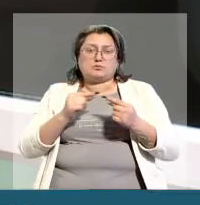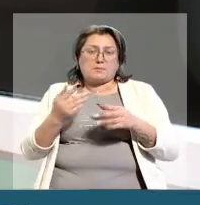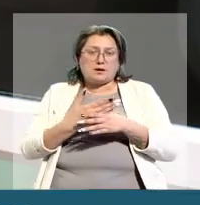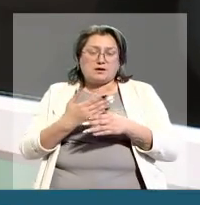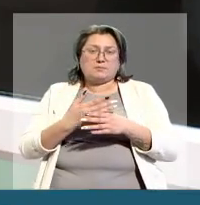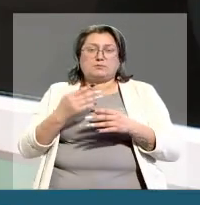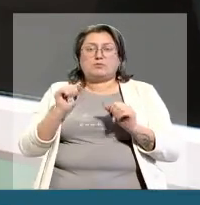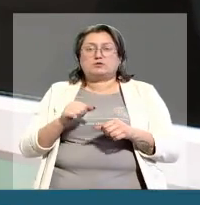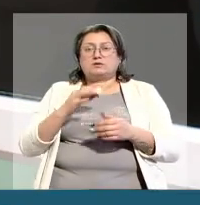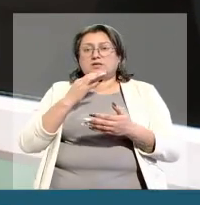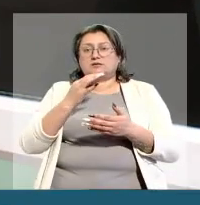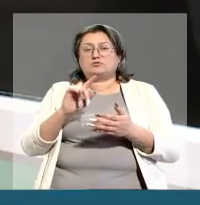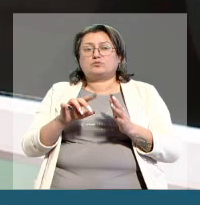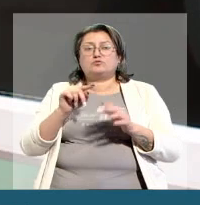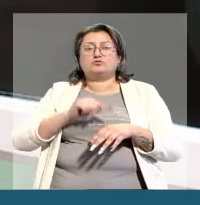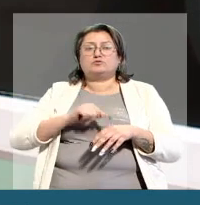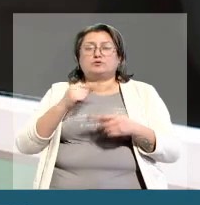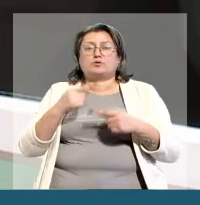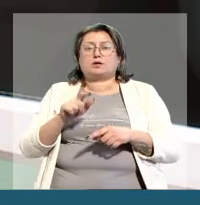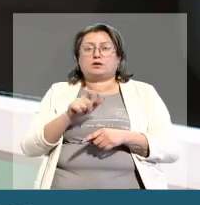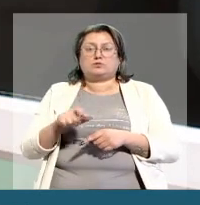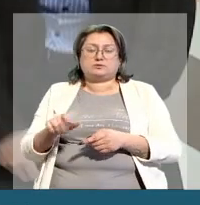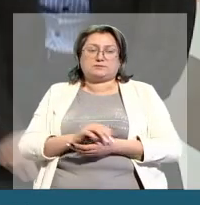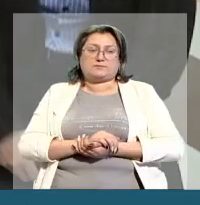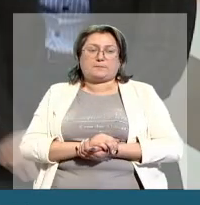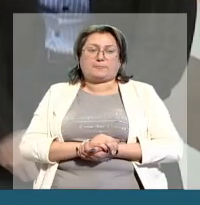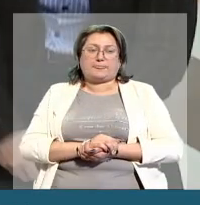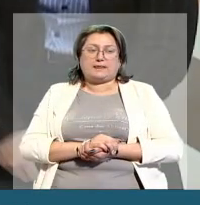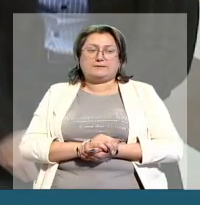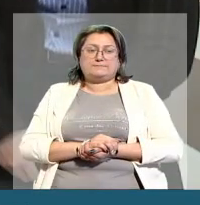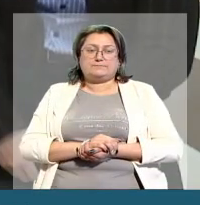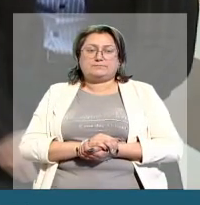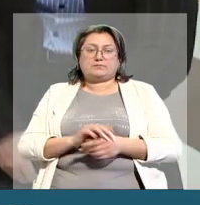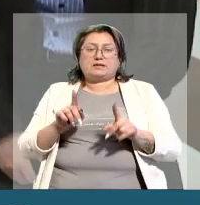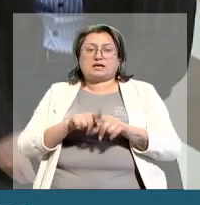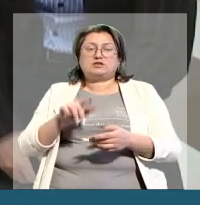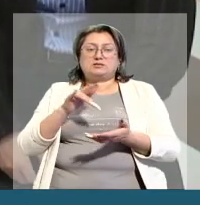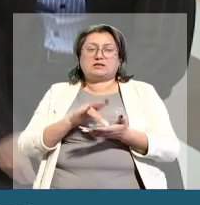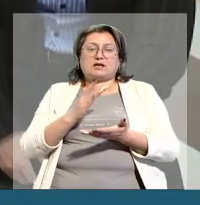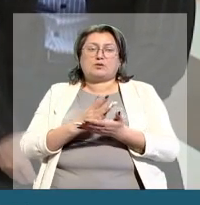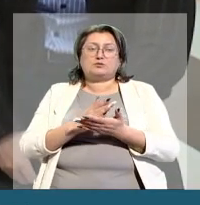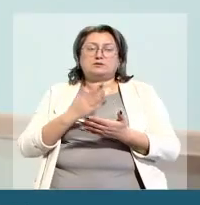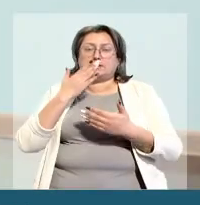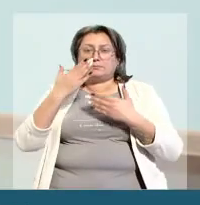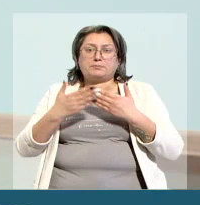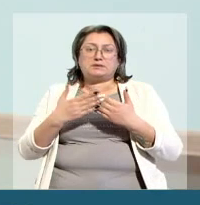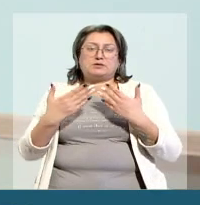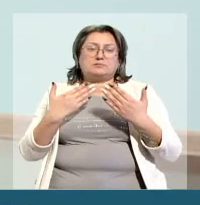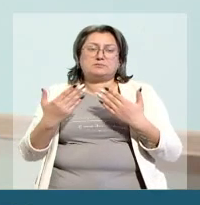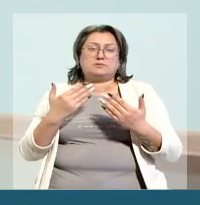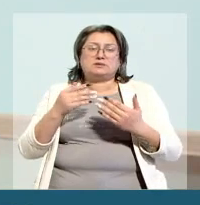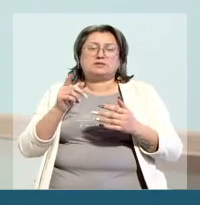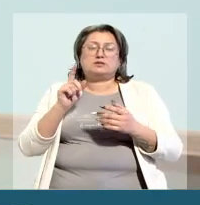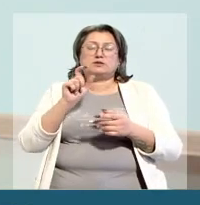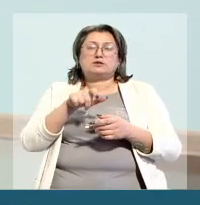айтқанда басқа адамдардың не сезінетінін анықтауға болады. Сонымен қатар орталық тәуелді адамдардың жақын жандармен тығыз байланыста